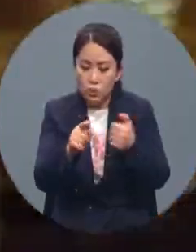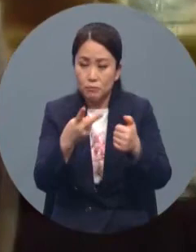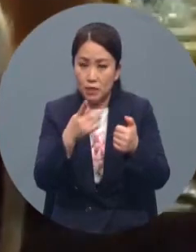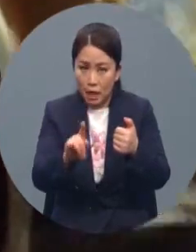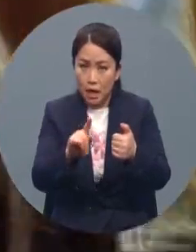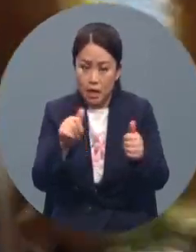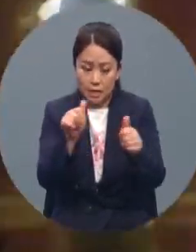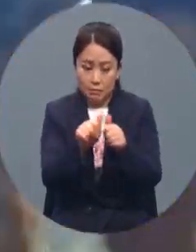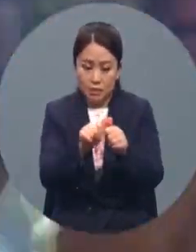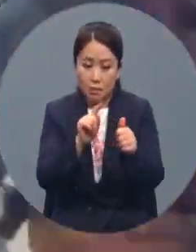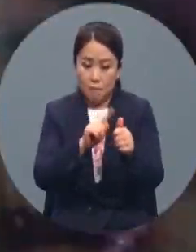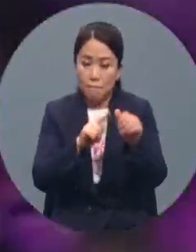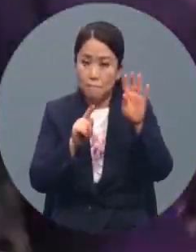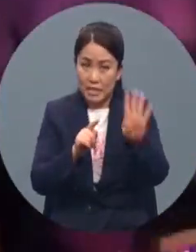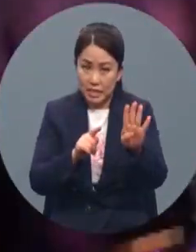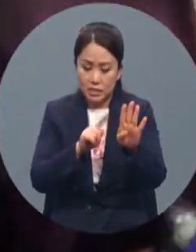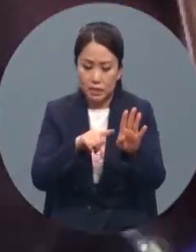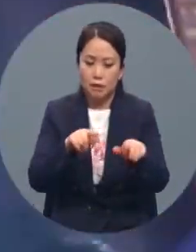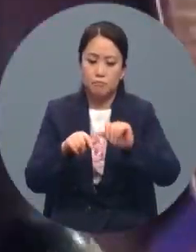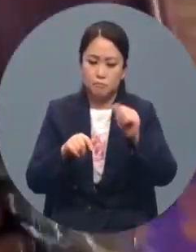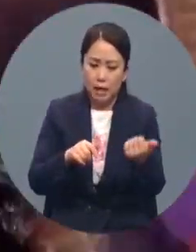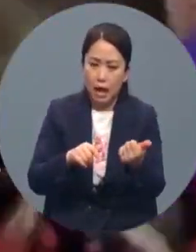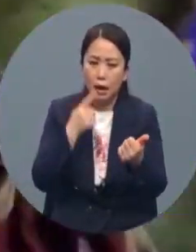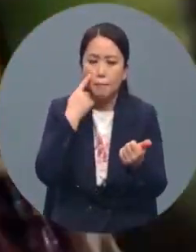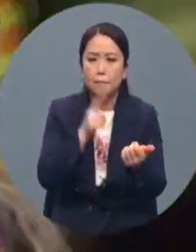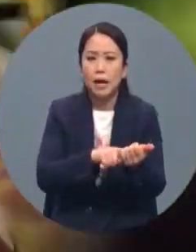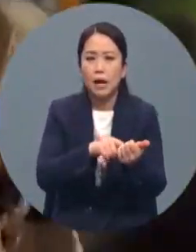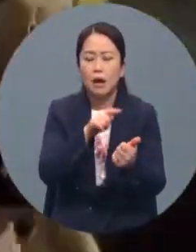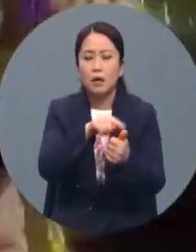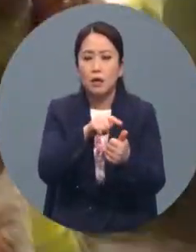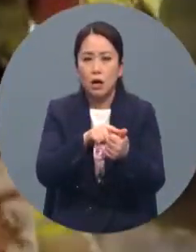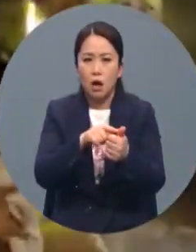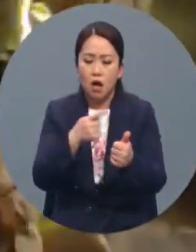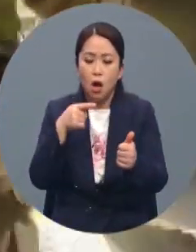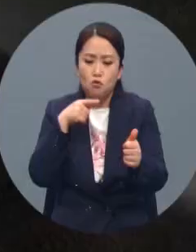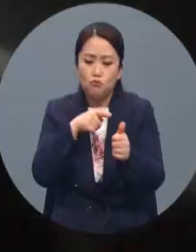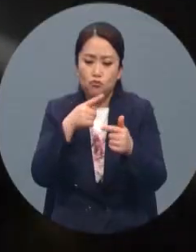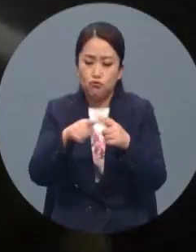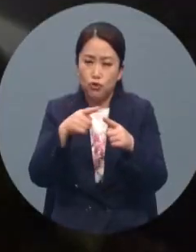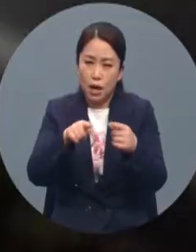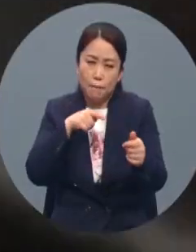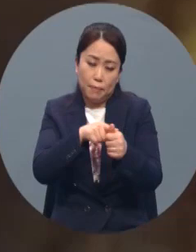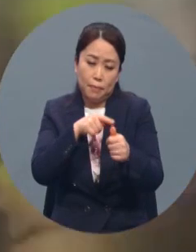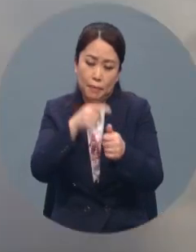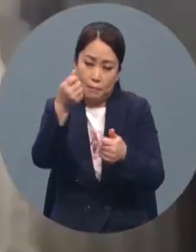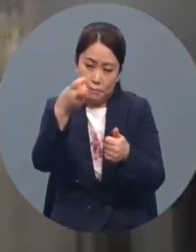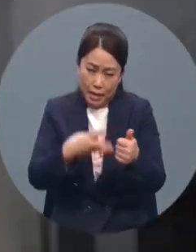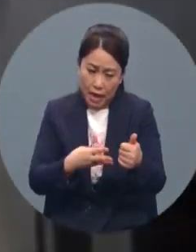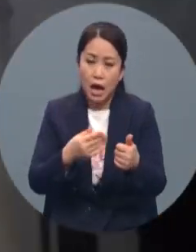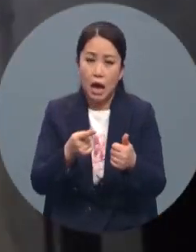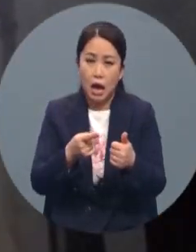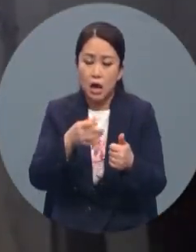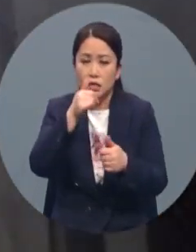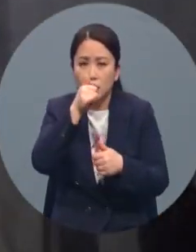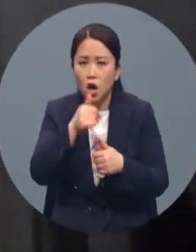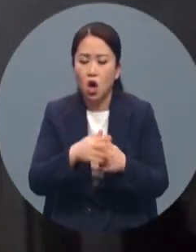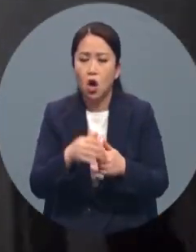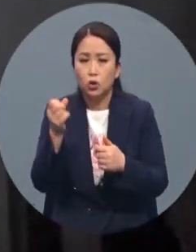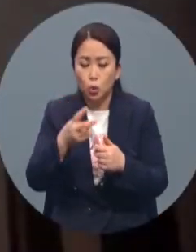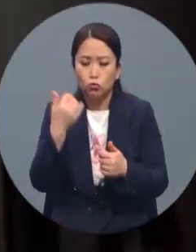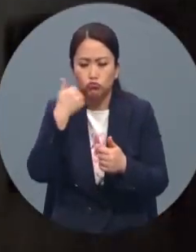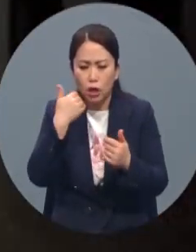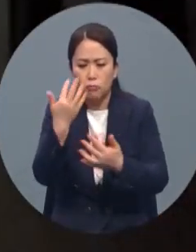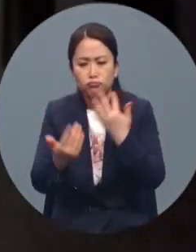B씨가 숨진 채 발견됐습니다. 숨진 남성은 흉기에 여러 차례 찔린 상태였습니다. 또 누군가가 불을